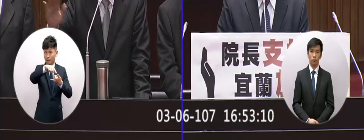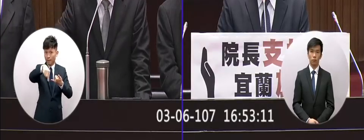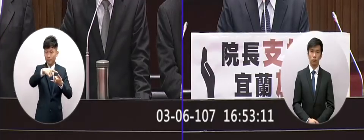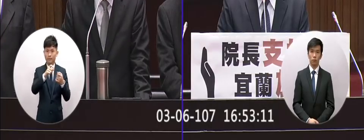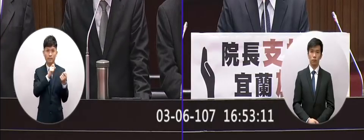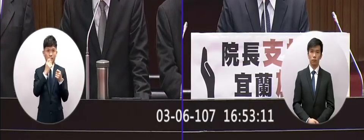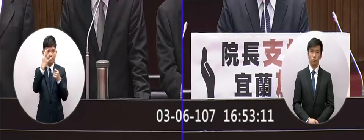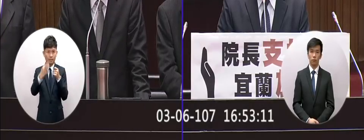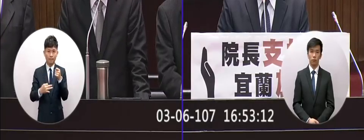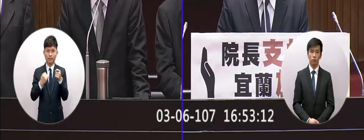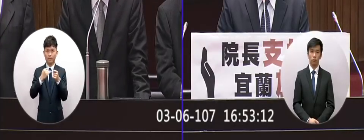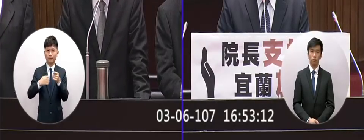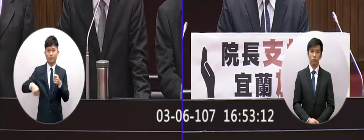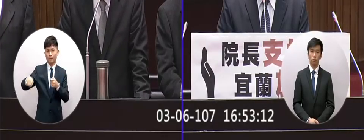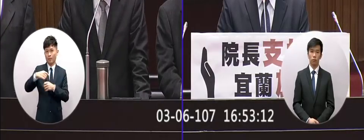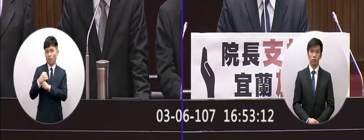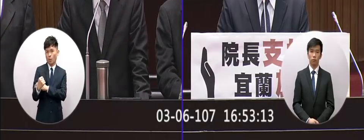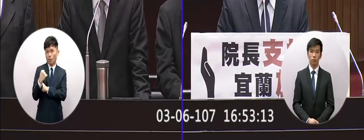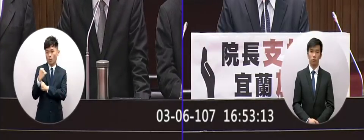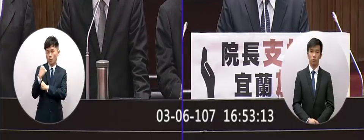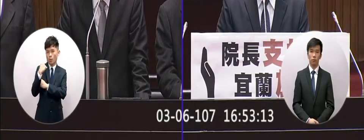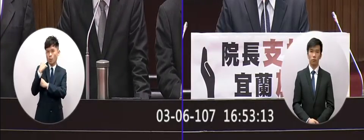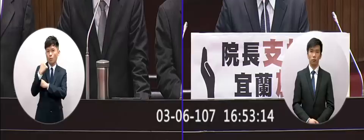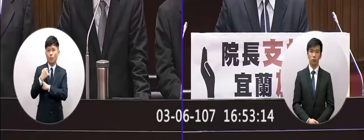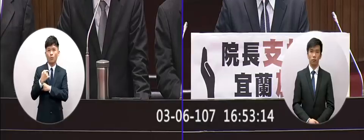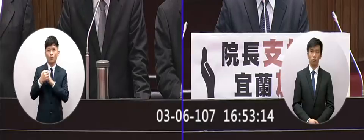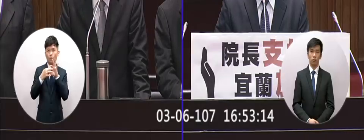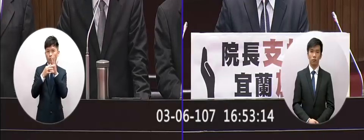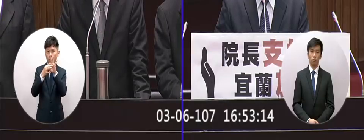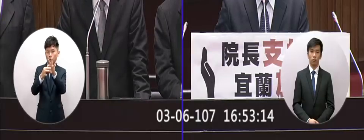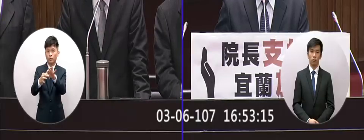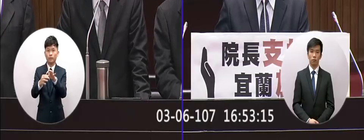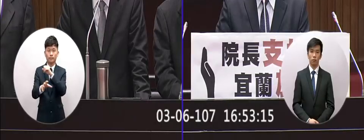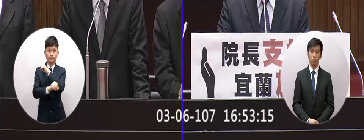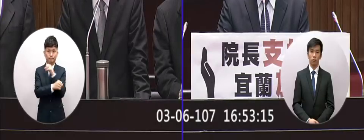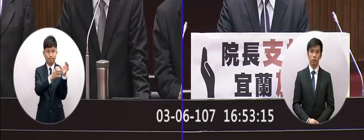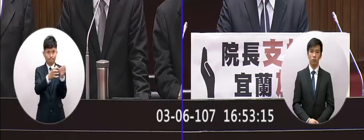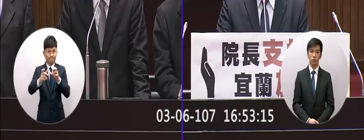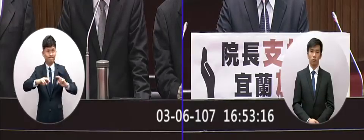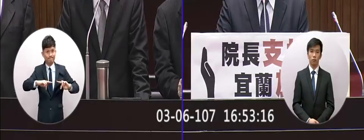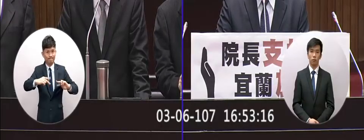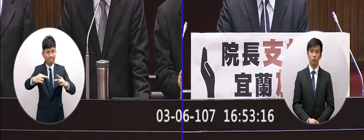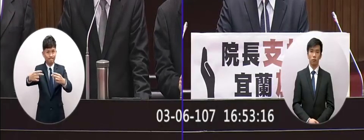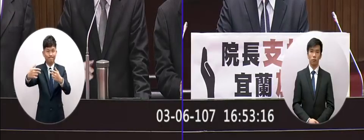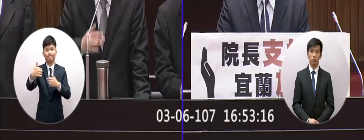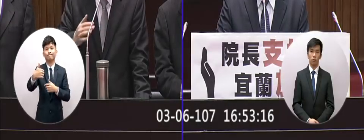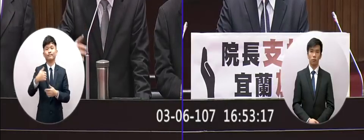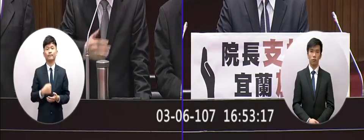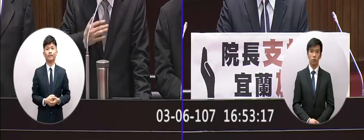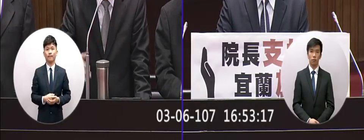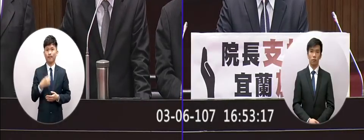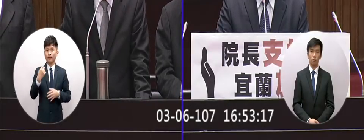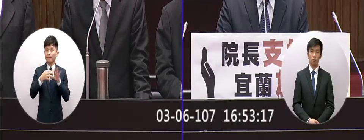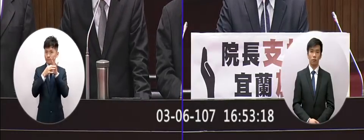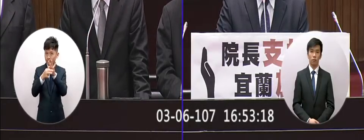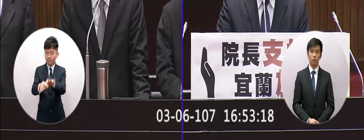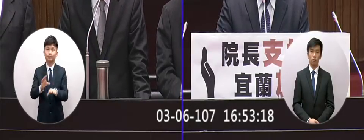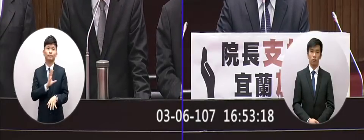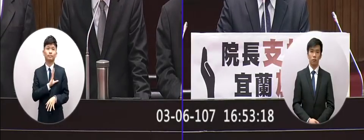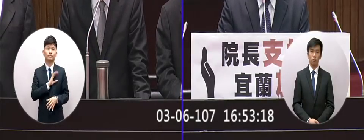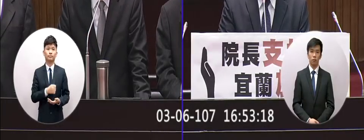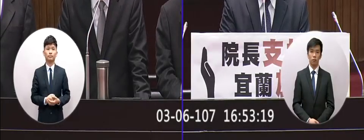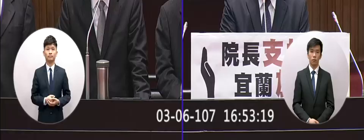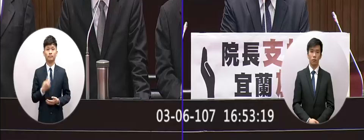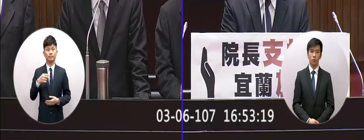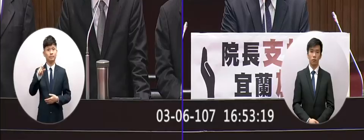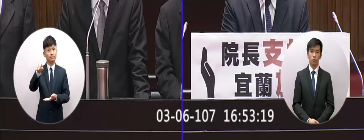么多年来经过大家的努力，那么有一些基础建设其实改善很多了哈。那当然还要继续努力啊。至